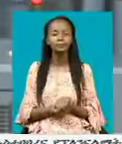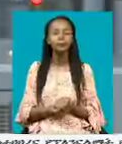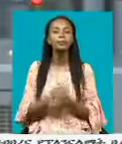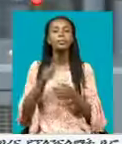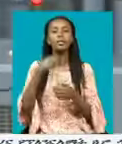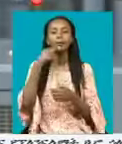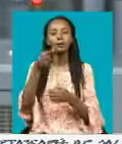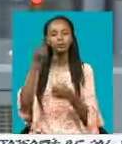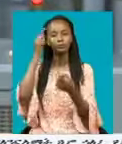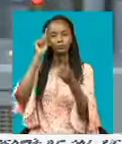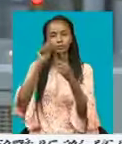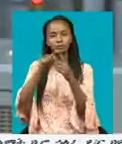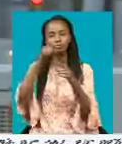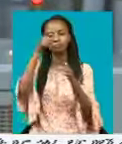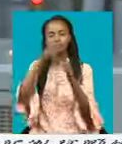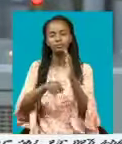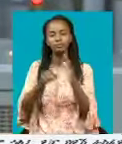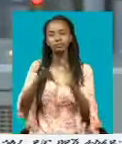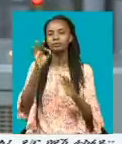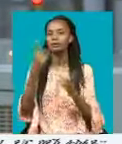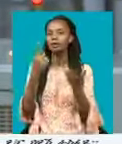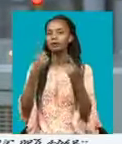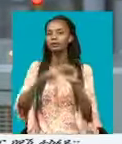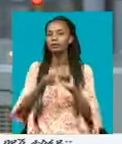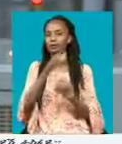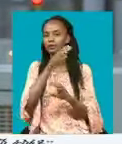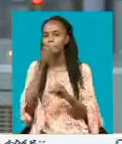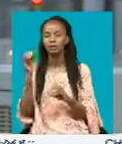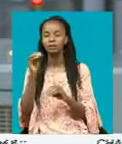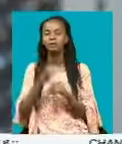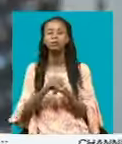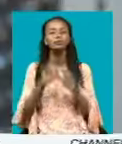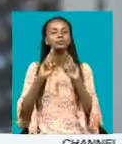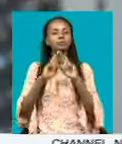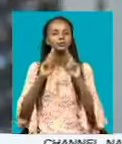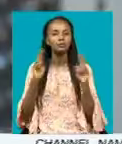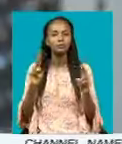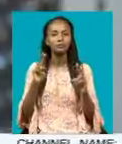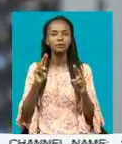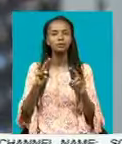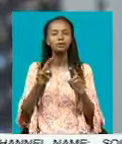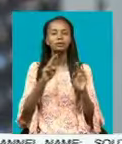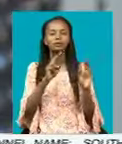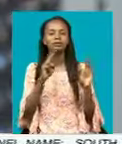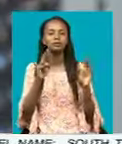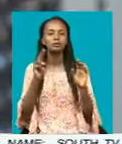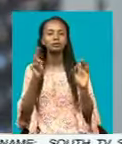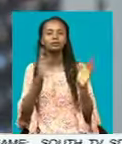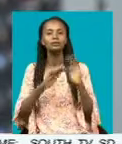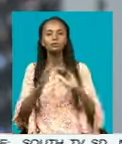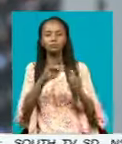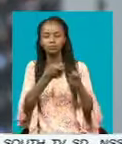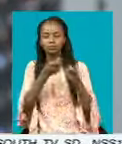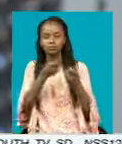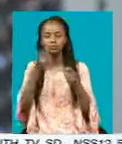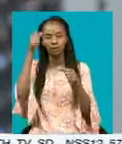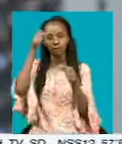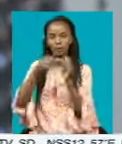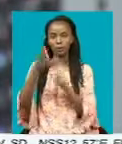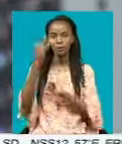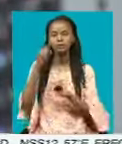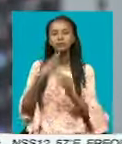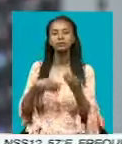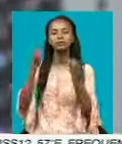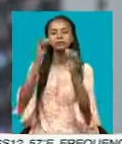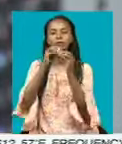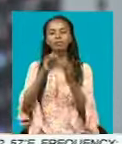የተባለውን ታርጌት አቺቭ ማድረግ አልተቻለም እና እጅግ በጣም ዘግይቶች ተስተውለዋል። ከዛም በተጨማሪ ደግሞ